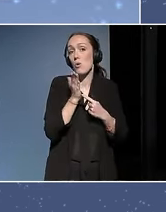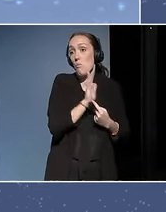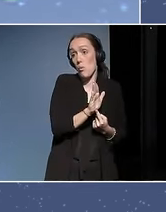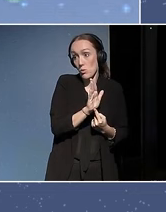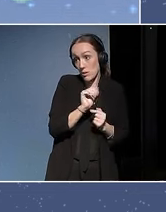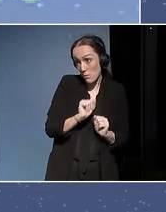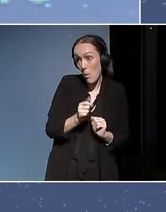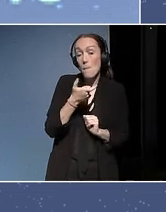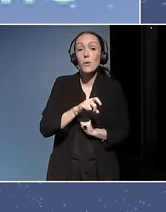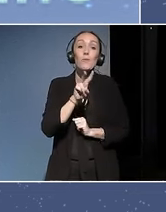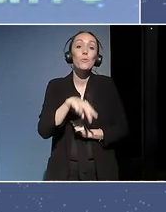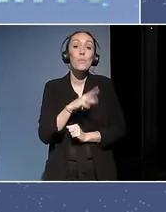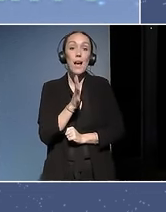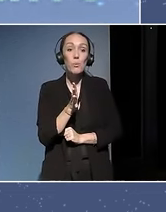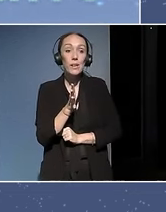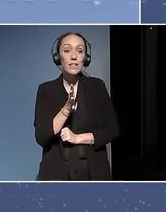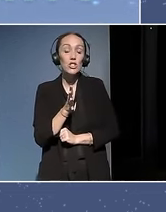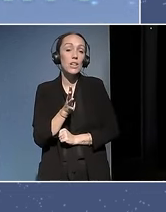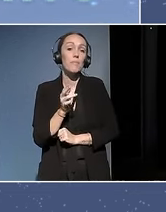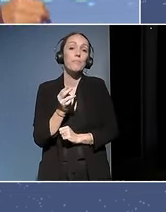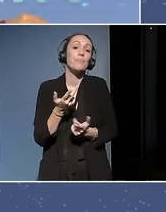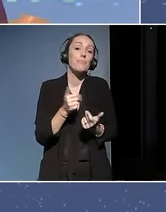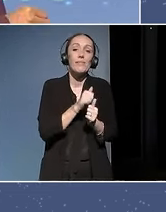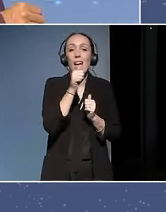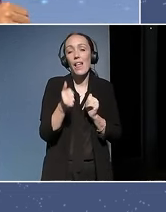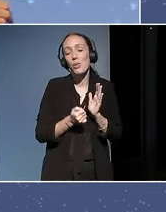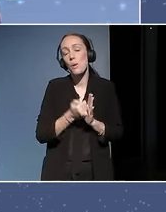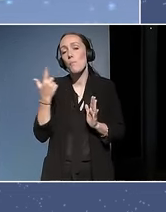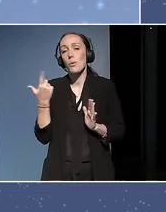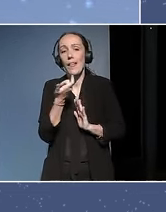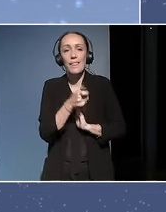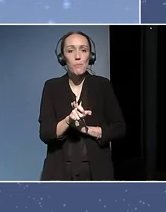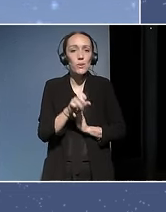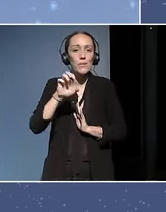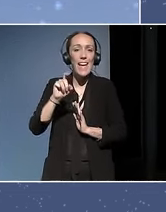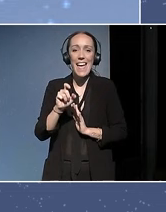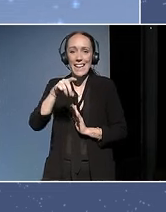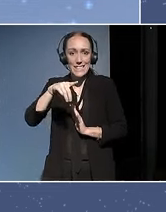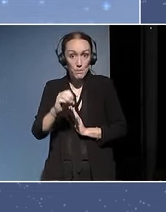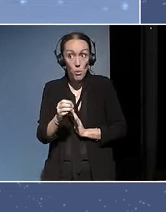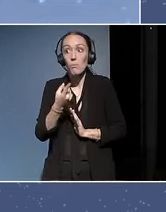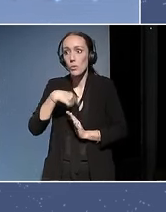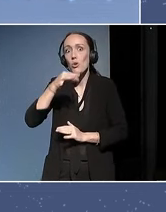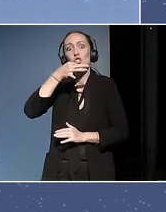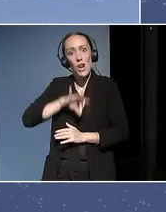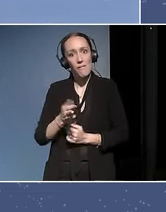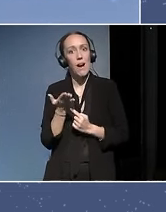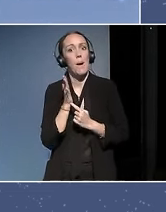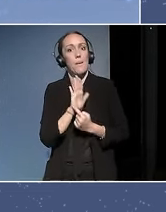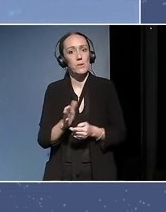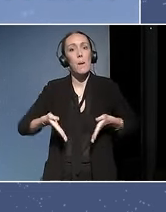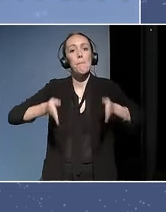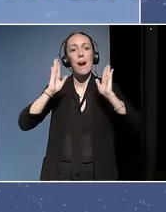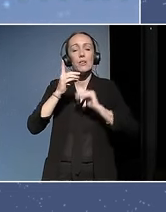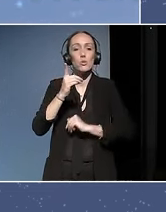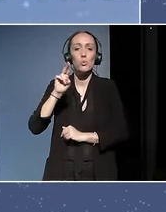di Expo dell'expo universale e riusciamo ad organizzare questa mostra a Palazzo Dugnani che era in realtà